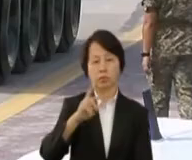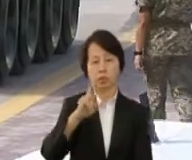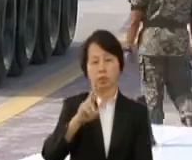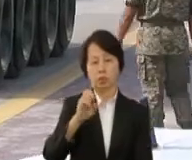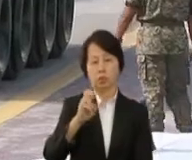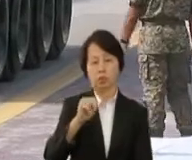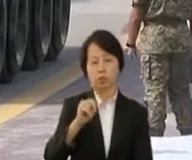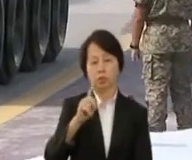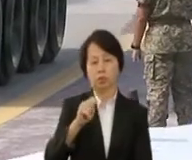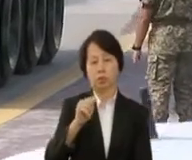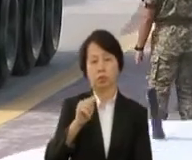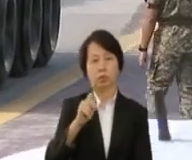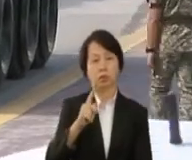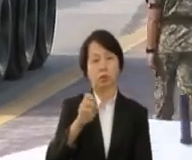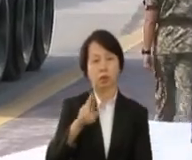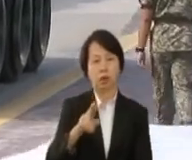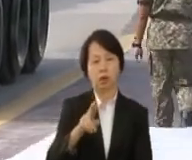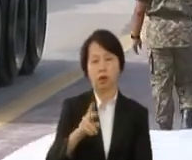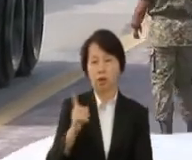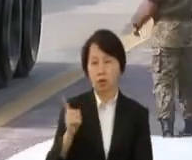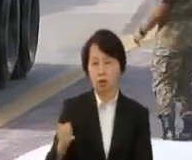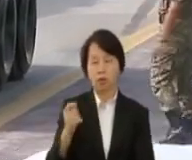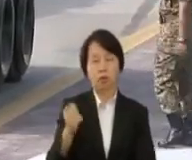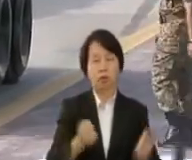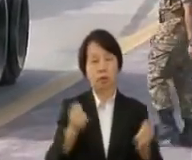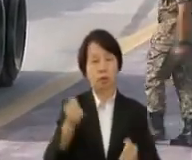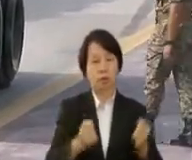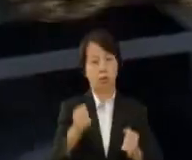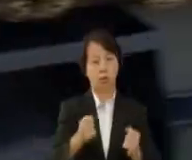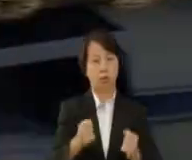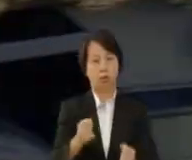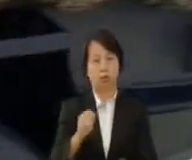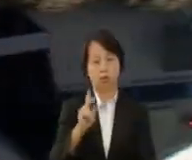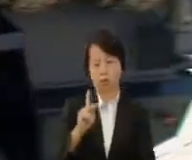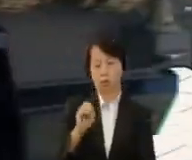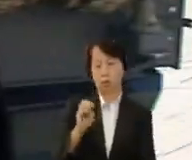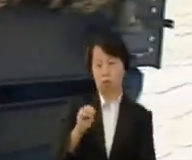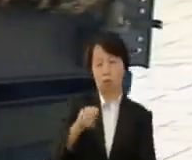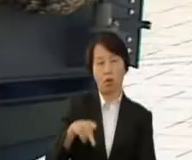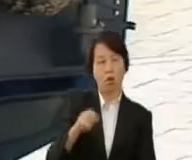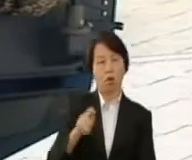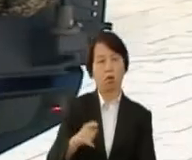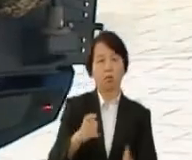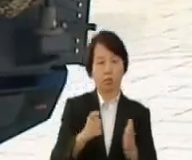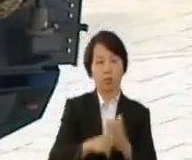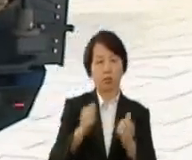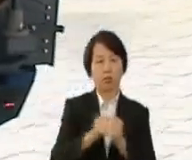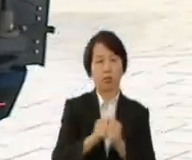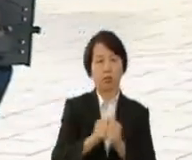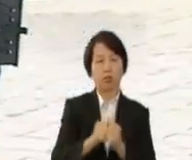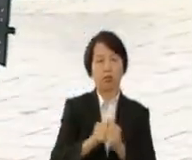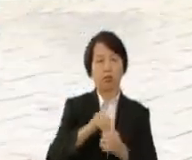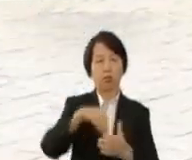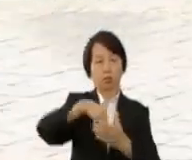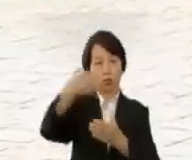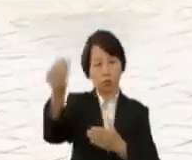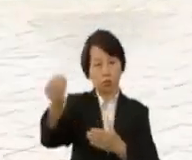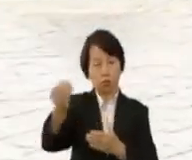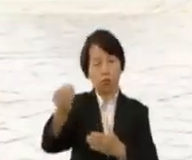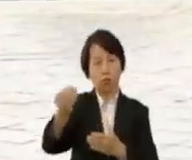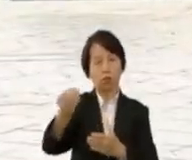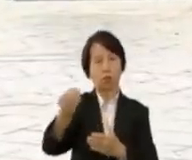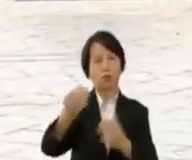Rentaka merupakan kereta perisai kompak yang sesuai untuk keperluan urban warfare dan